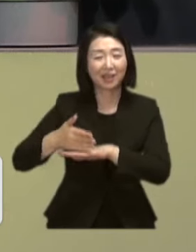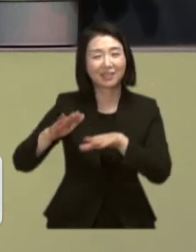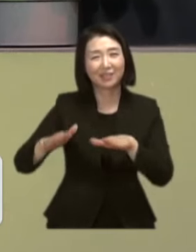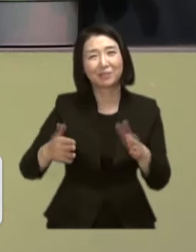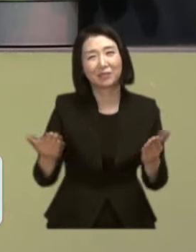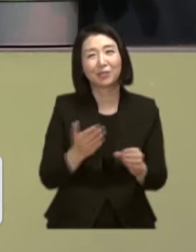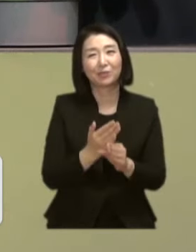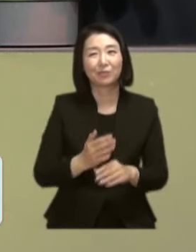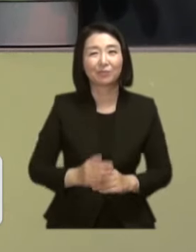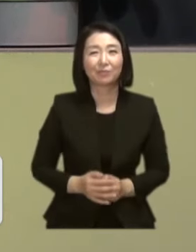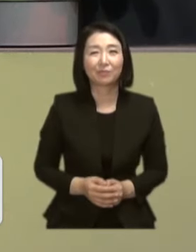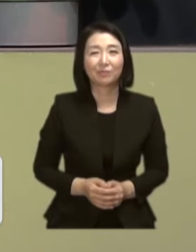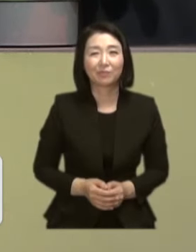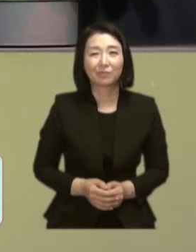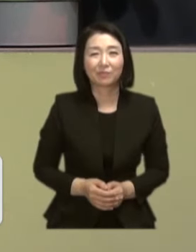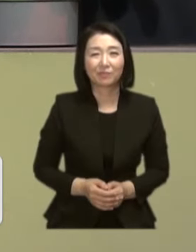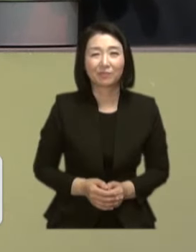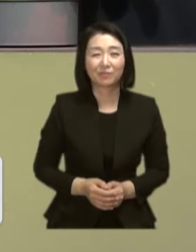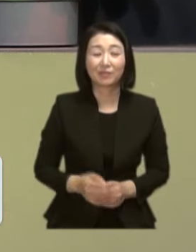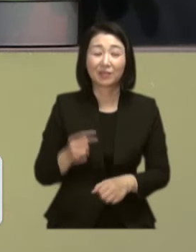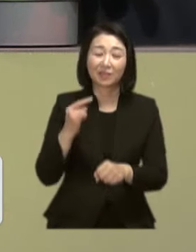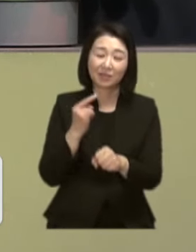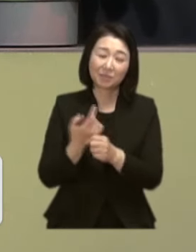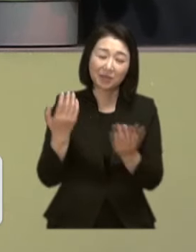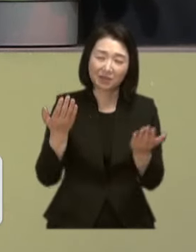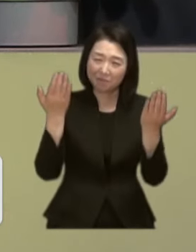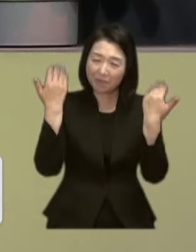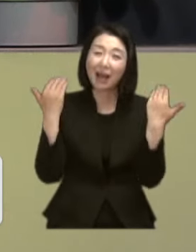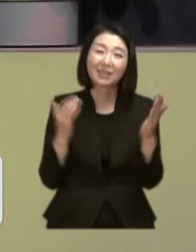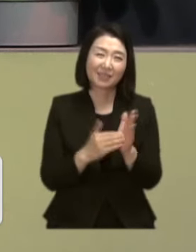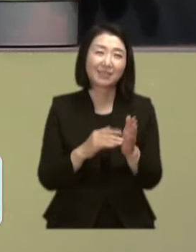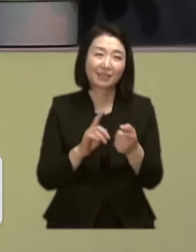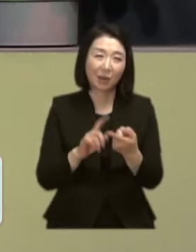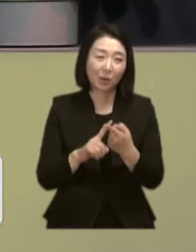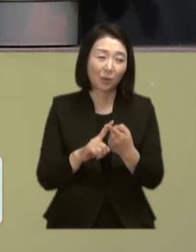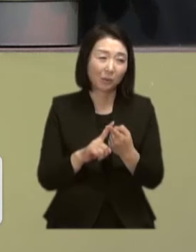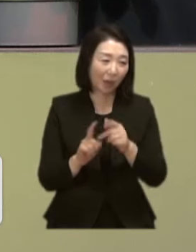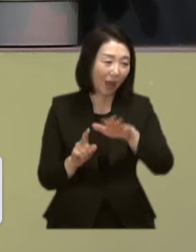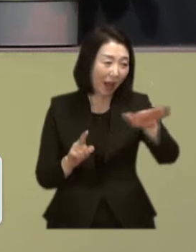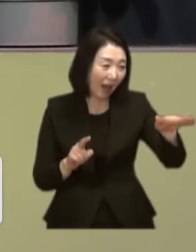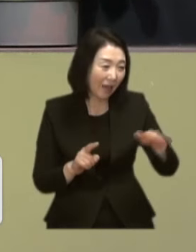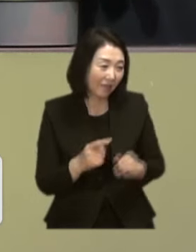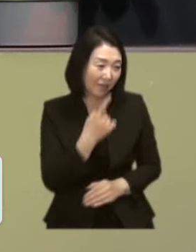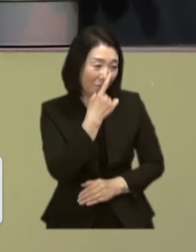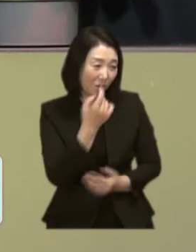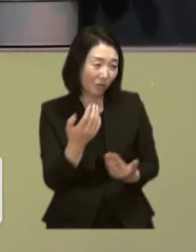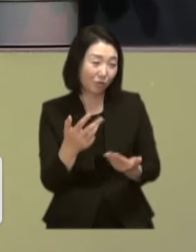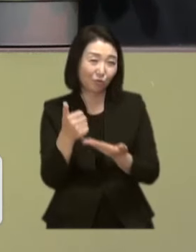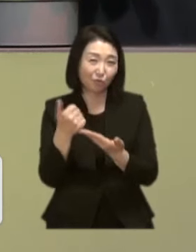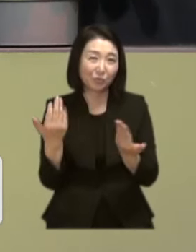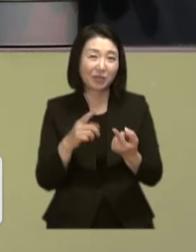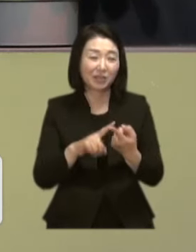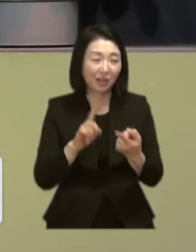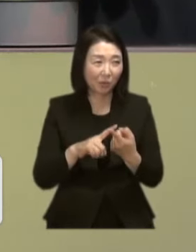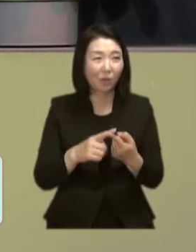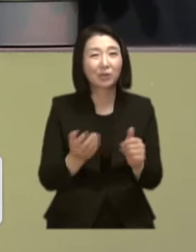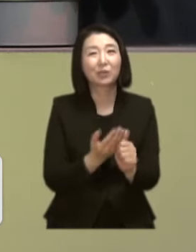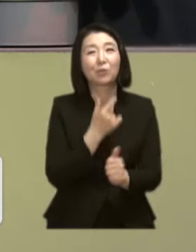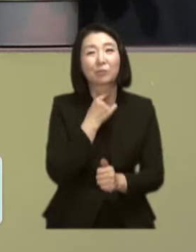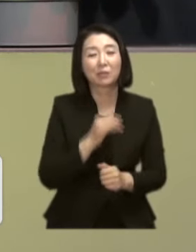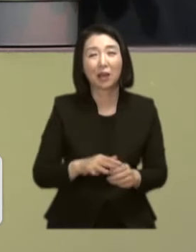있고요. 지나간 일들은 또 지나간 일들이고요. 이 아이들을 더 멋있는 주님의 일꾼으로. 그래서 저는 늘 마태복음